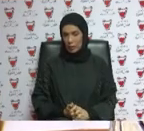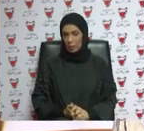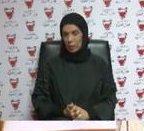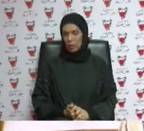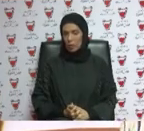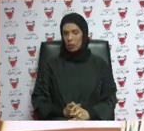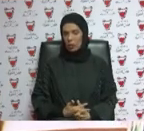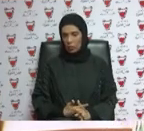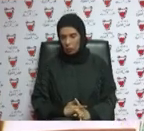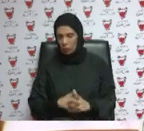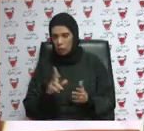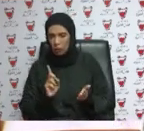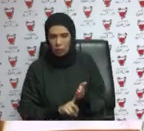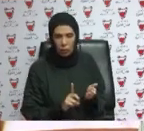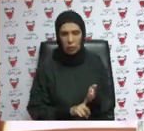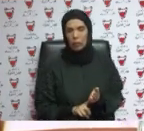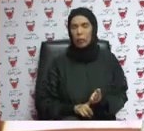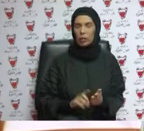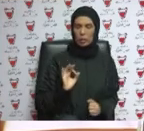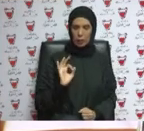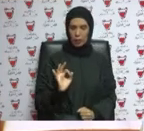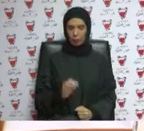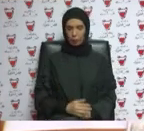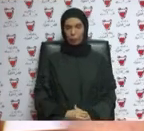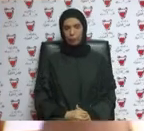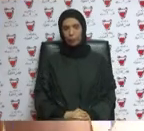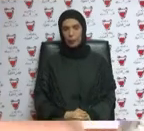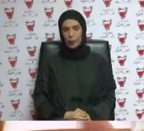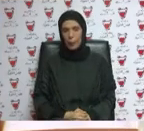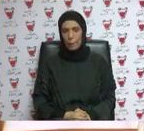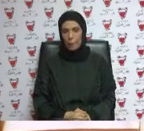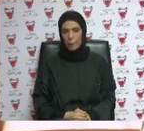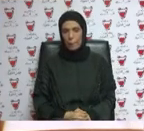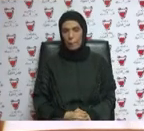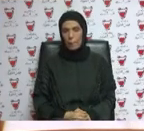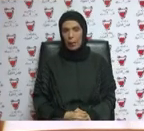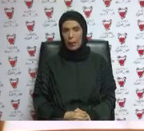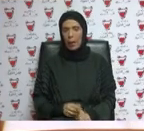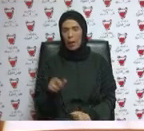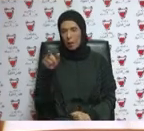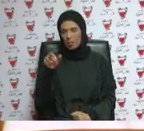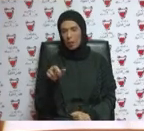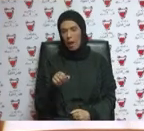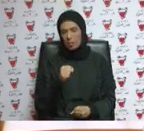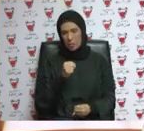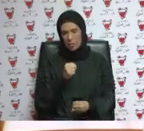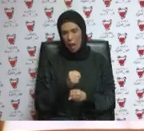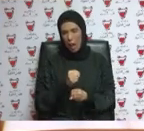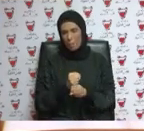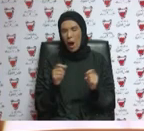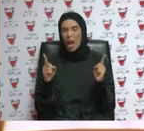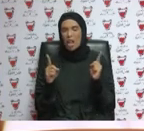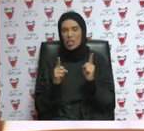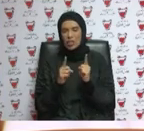مسألة الالتزام فيه. طبعا فيما يتعلق في أصحاب المهن اللي هم مأمنين على نفسهم